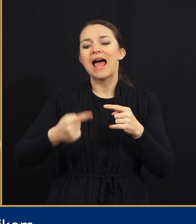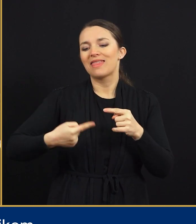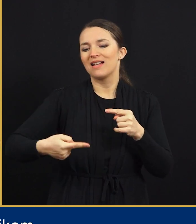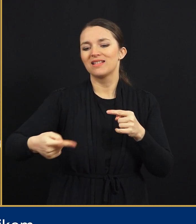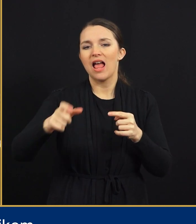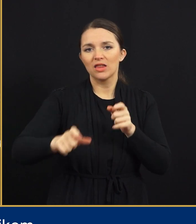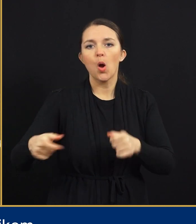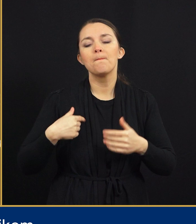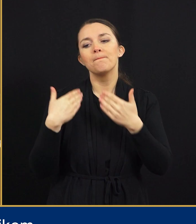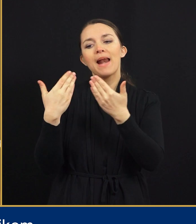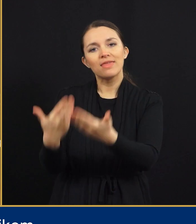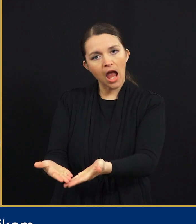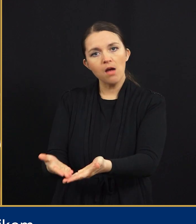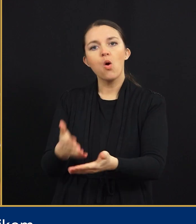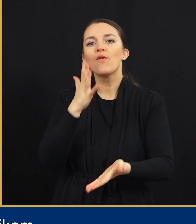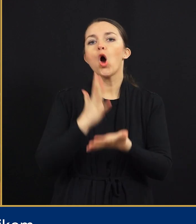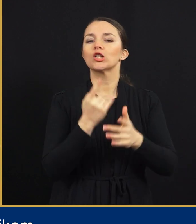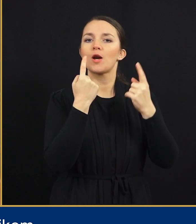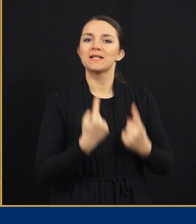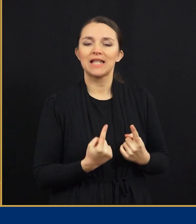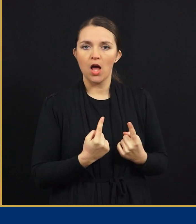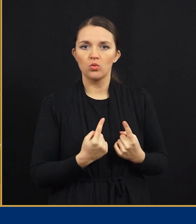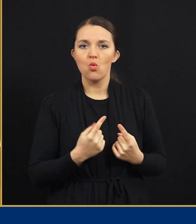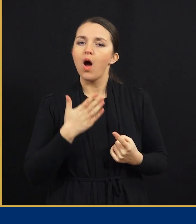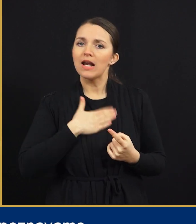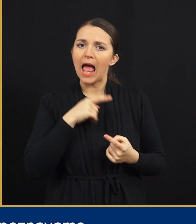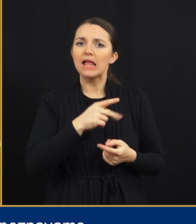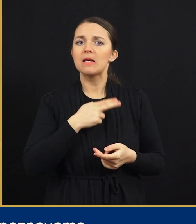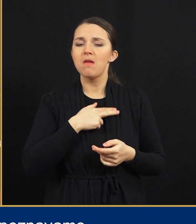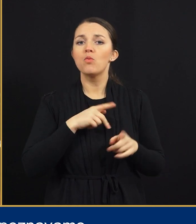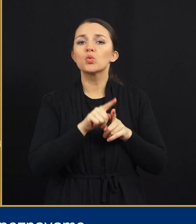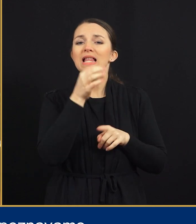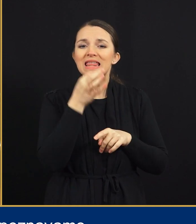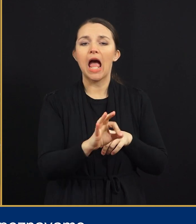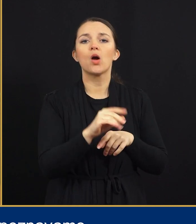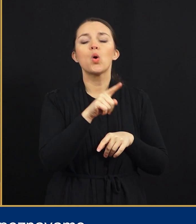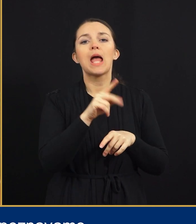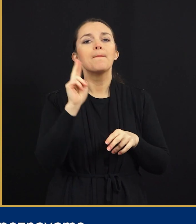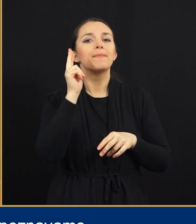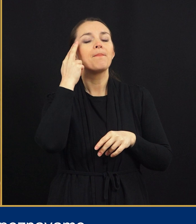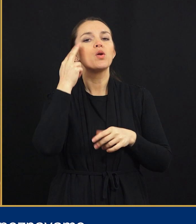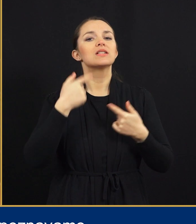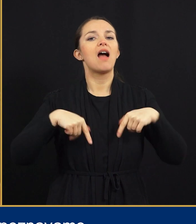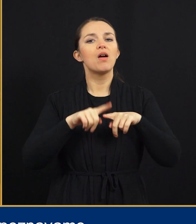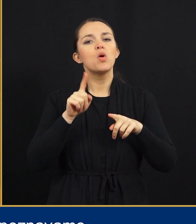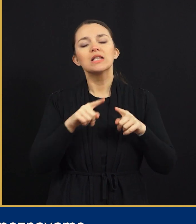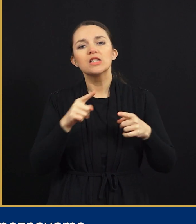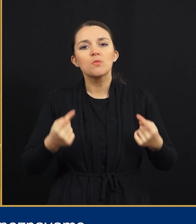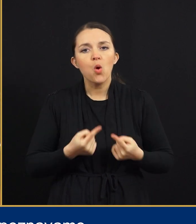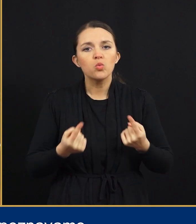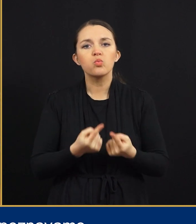jo naslednikom predamo v odličnem stanju. Radi jo imamo tudi tako, da jo prepoznavamo